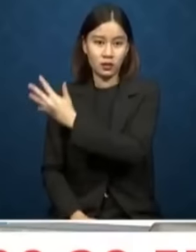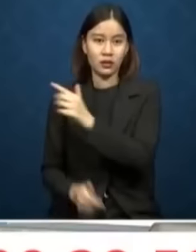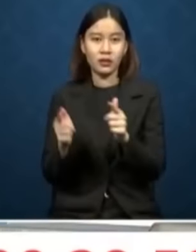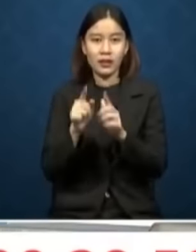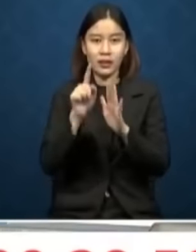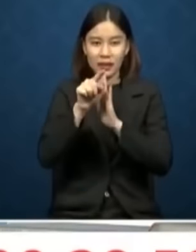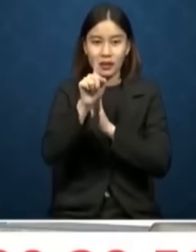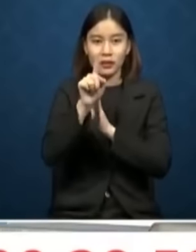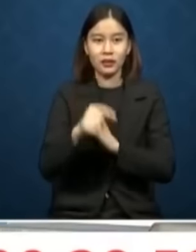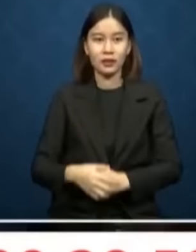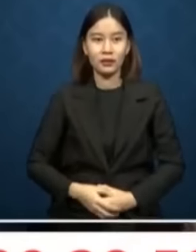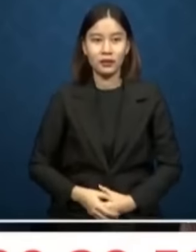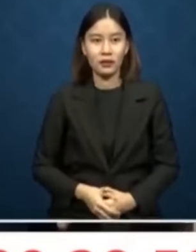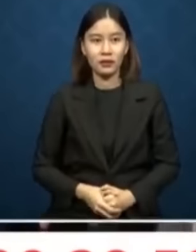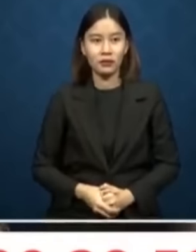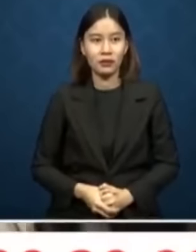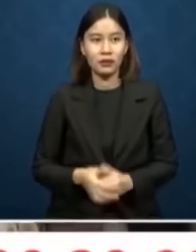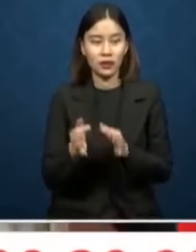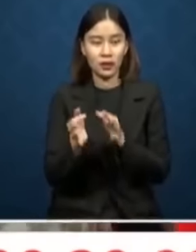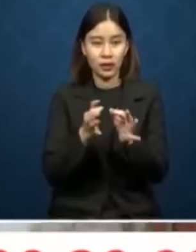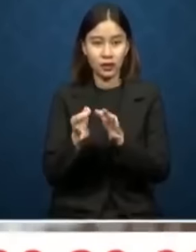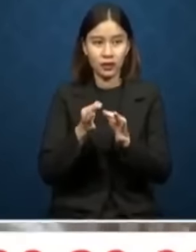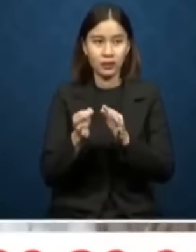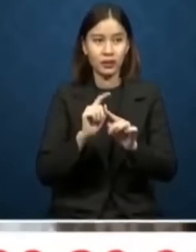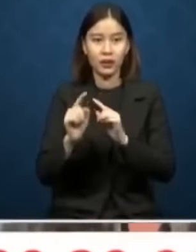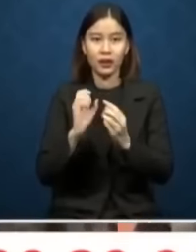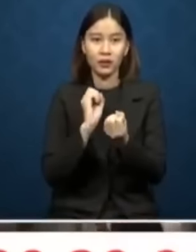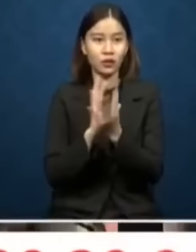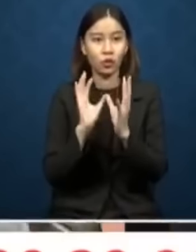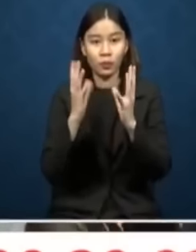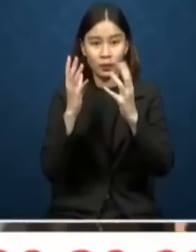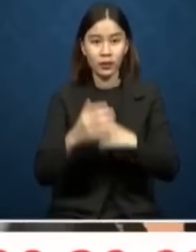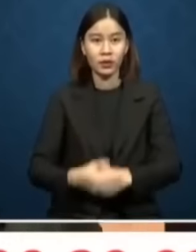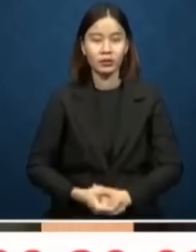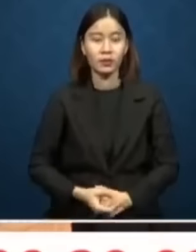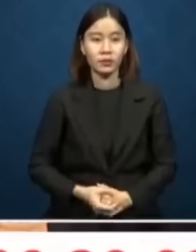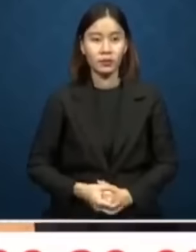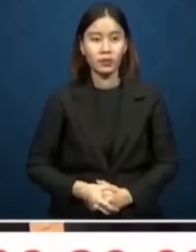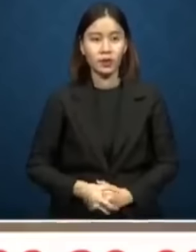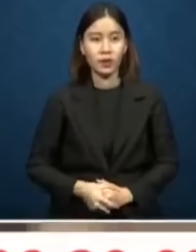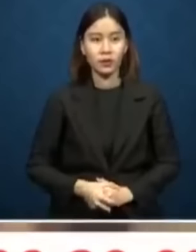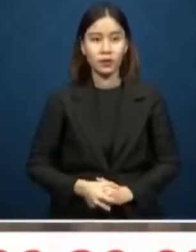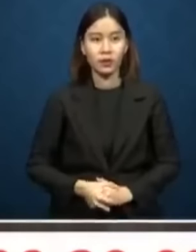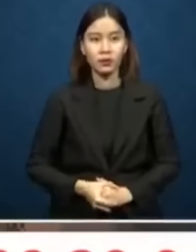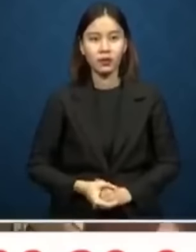น1นาทีเพื่ออธิบายประกอบไม่เสียหาย